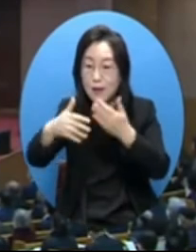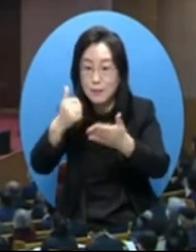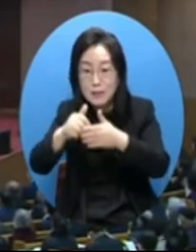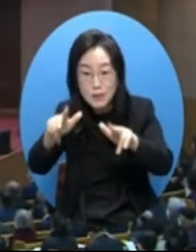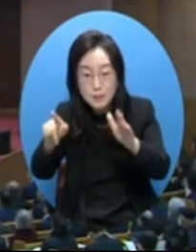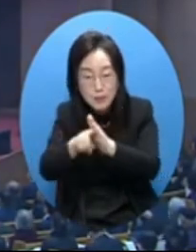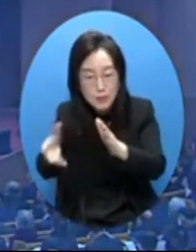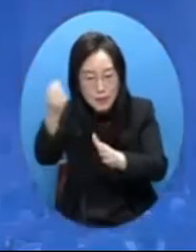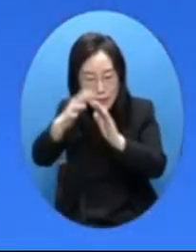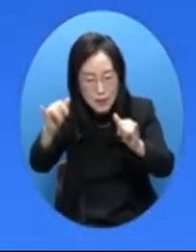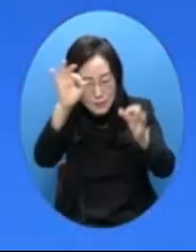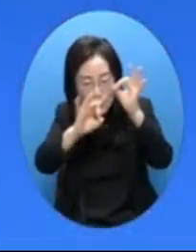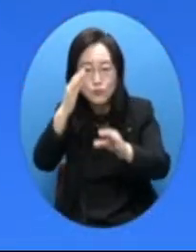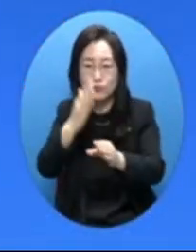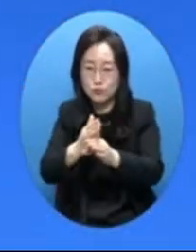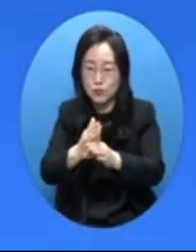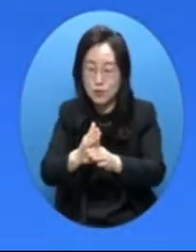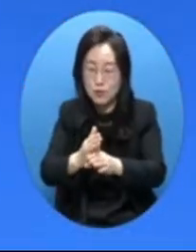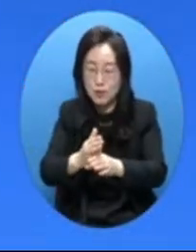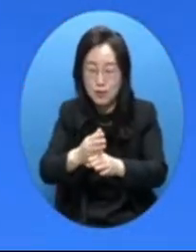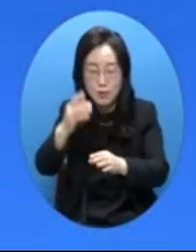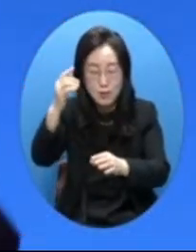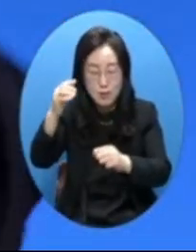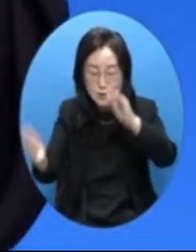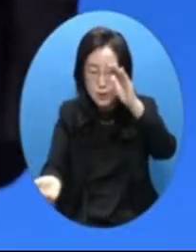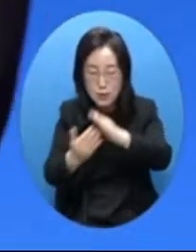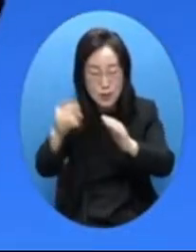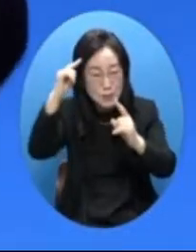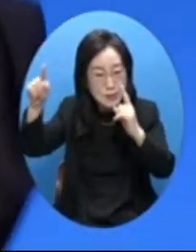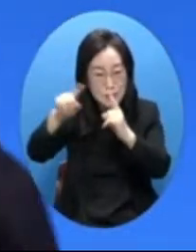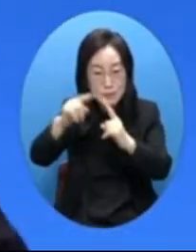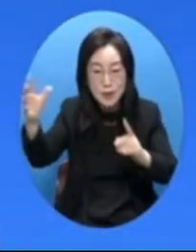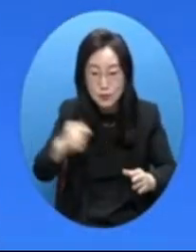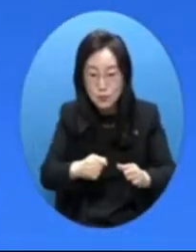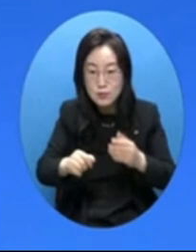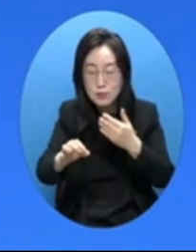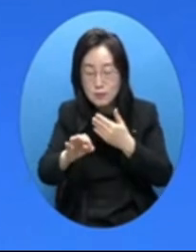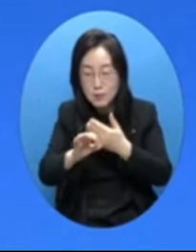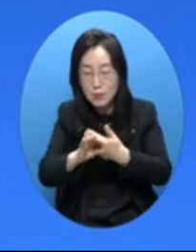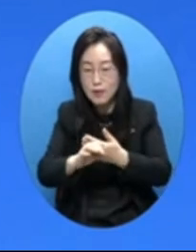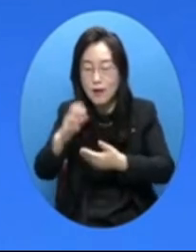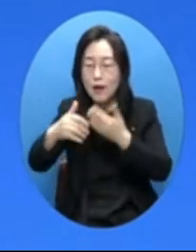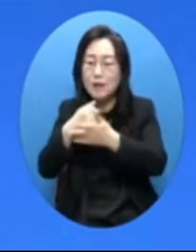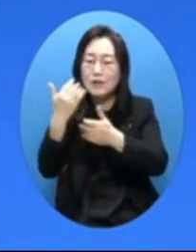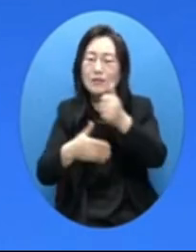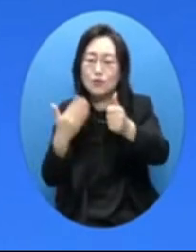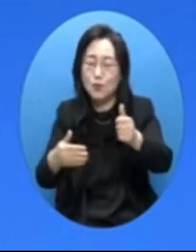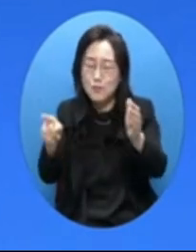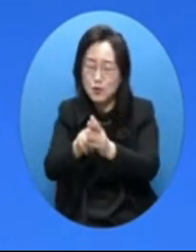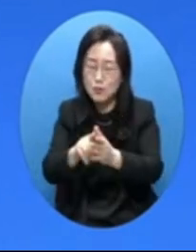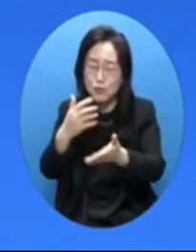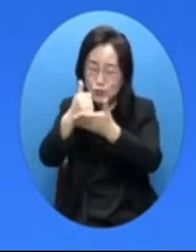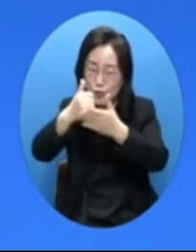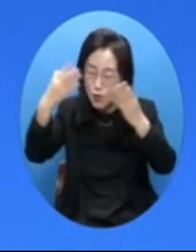사람을 찾고 있습니다 절대 긍정의 믿음을 갖고 나가는 사람에게 하나님의 은혜가 임하게 되는 것입니다 믿어야